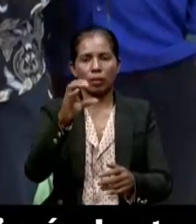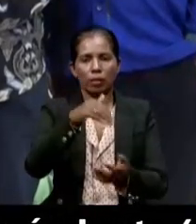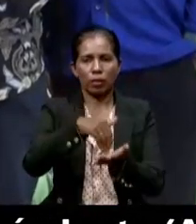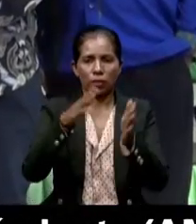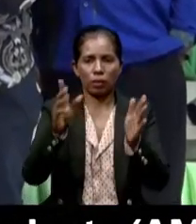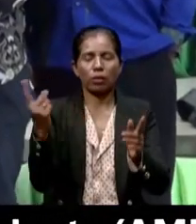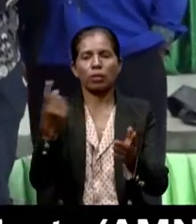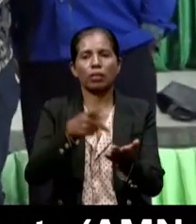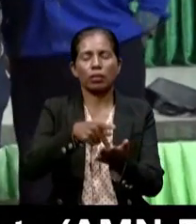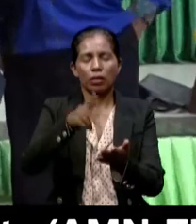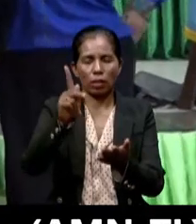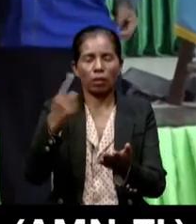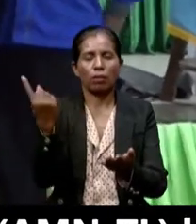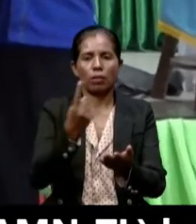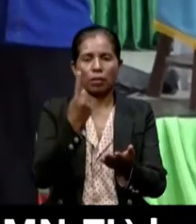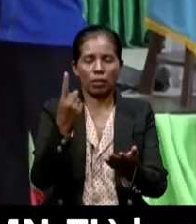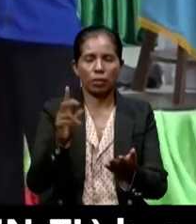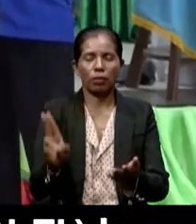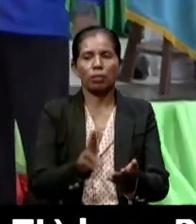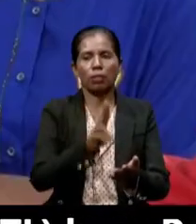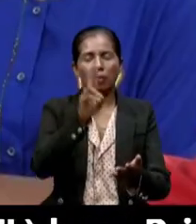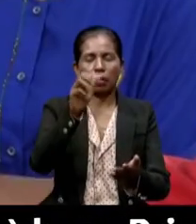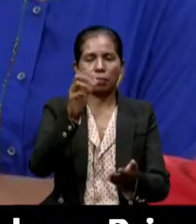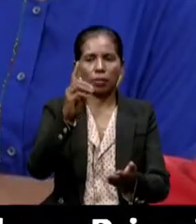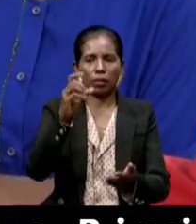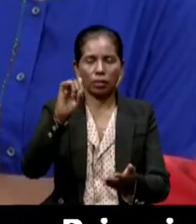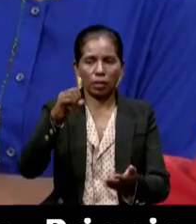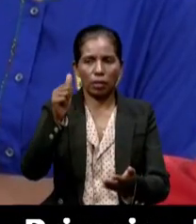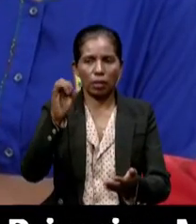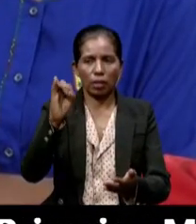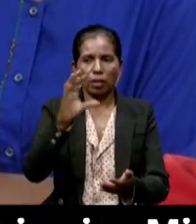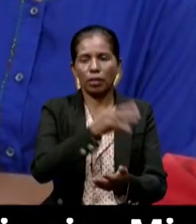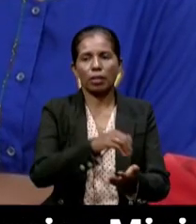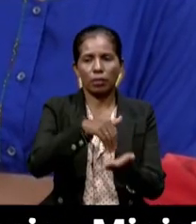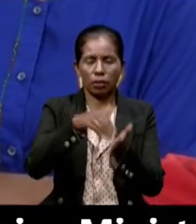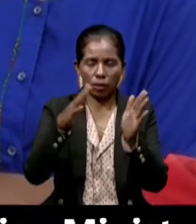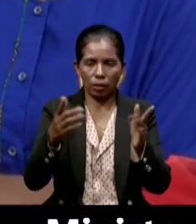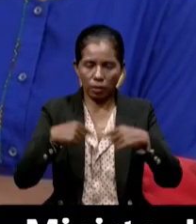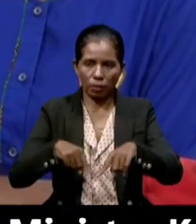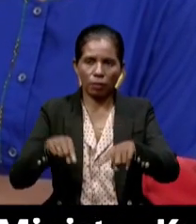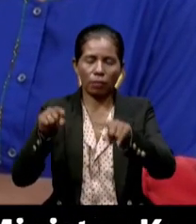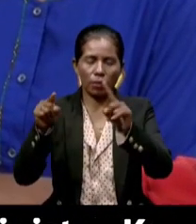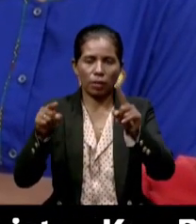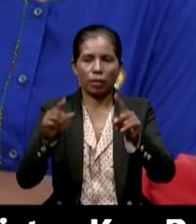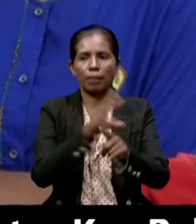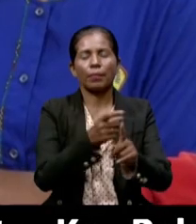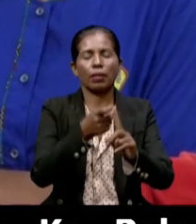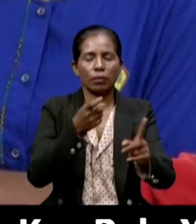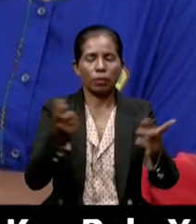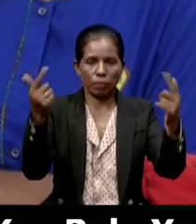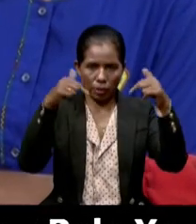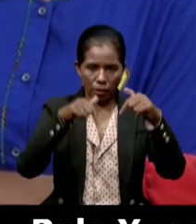so sei ludet propinas ba iha universidade Atmajaya nia. Estudante sira bangira kan desloka bae hene ba o usine ba